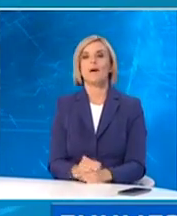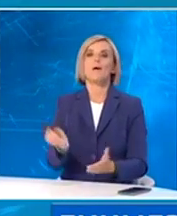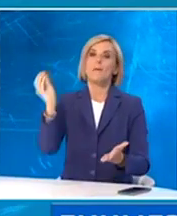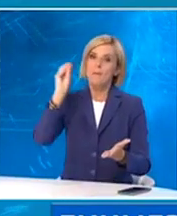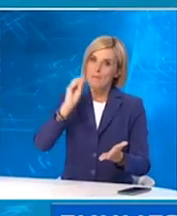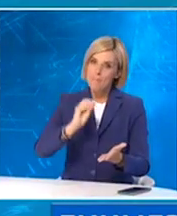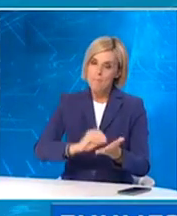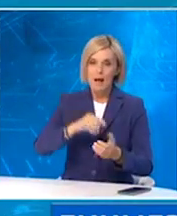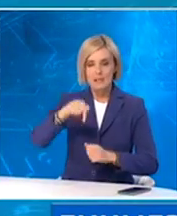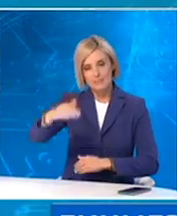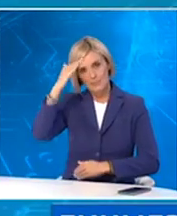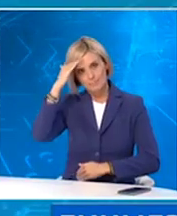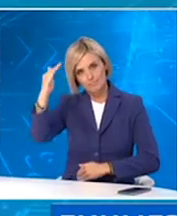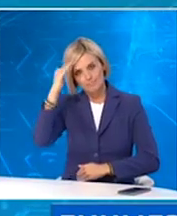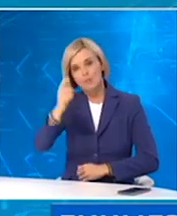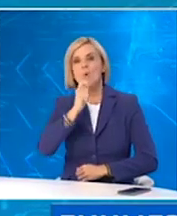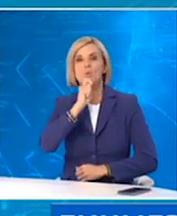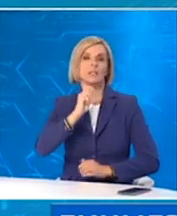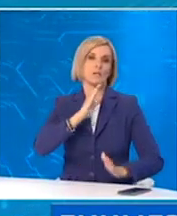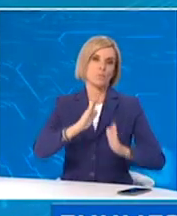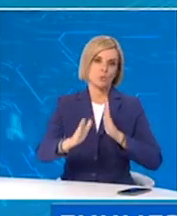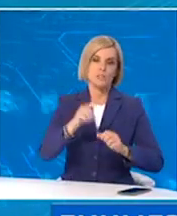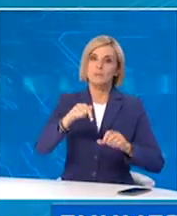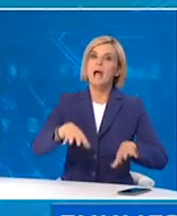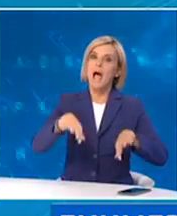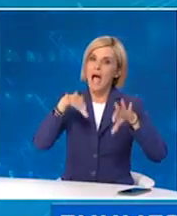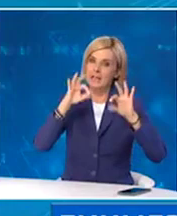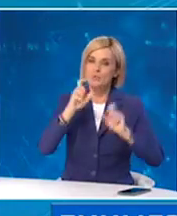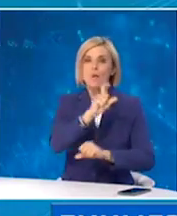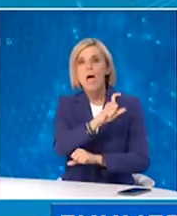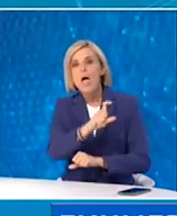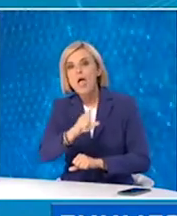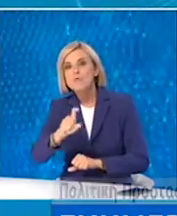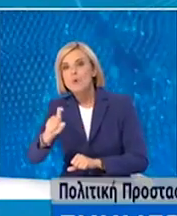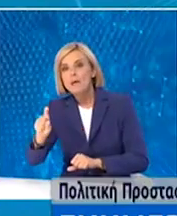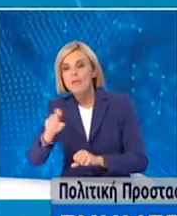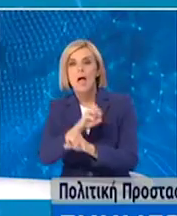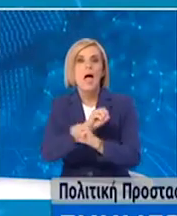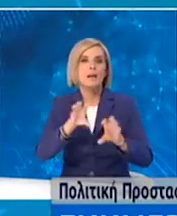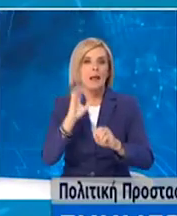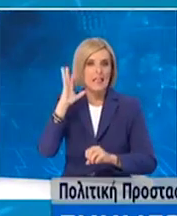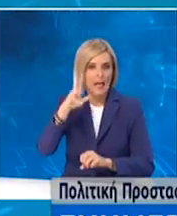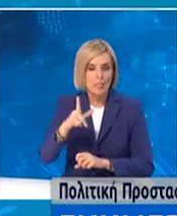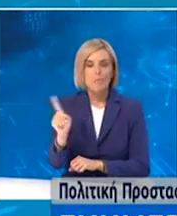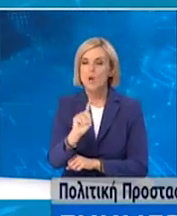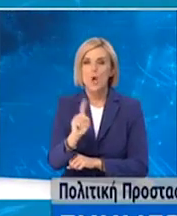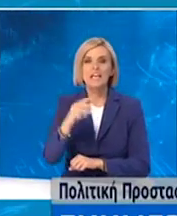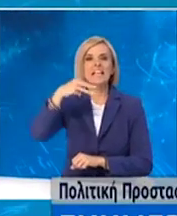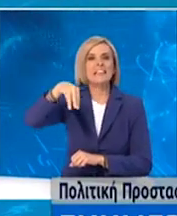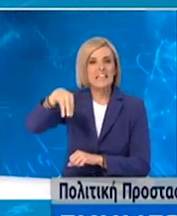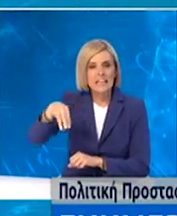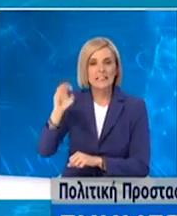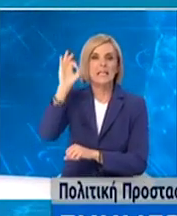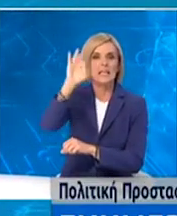φορά, καλησπέρα σας από την Πολιτική Προστασία. Ξεκινάμε την εβδομαδιαία ενημέρωση, όχι στην παλιά της μορφή, δηλαδή μαζί με τον κύριο Τσιόδρα στο